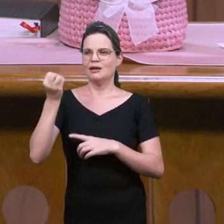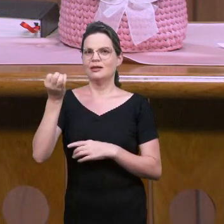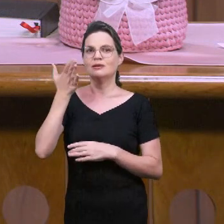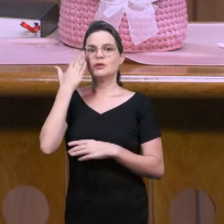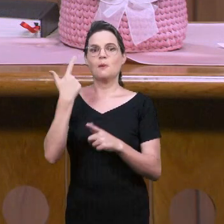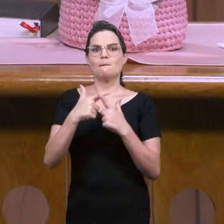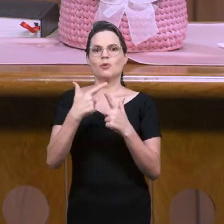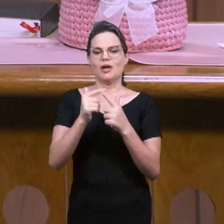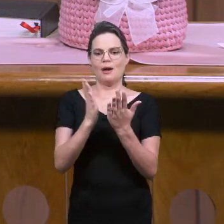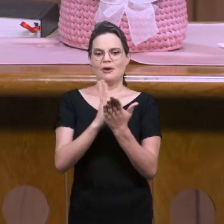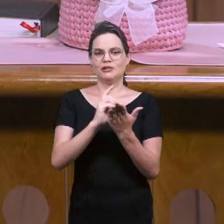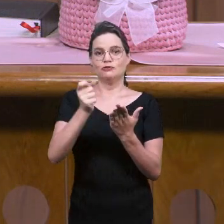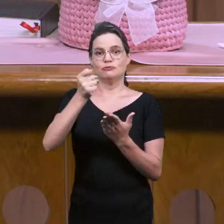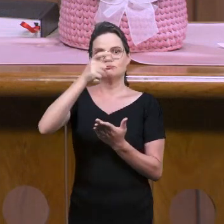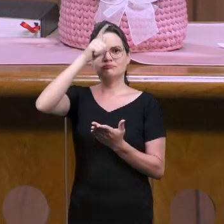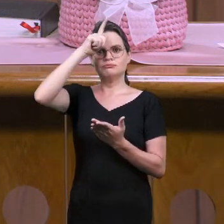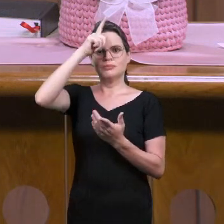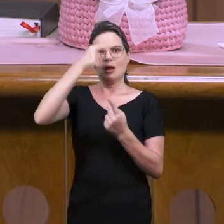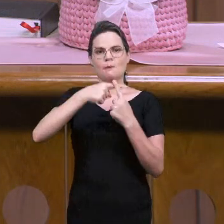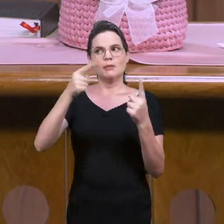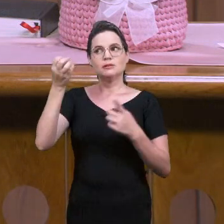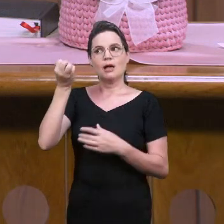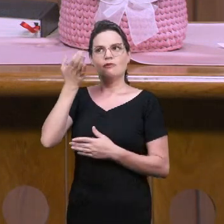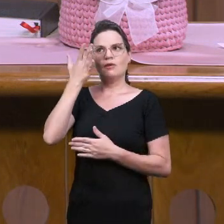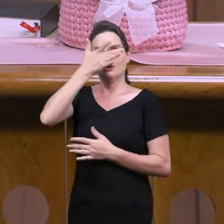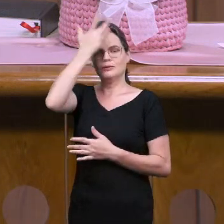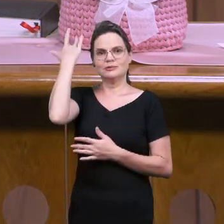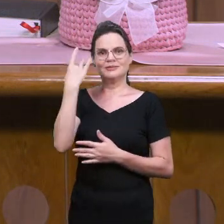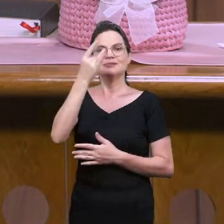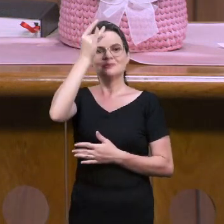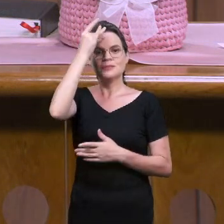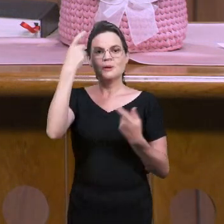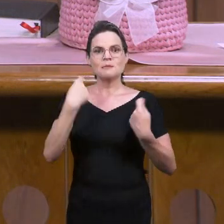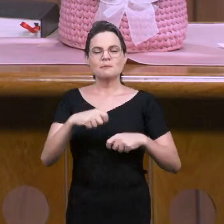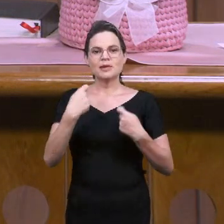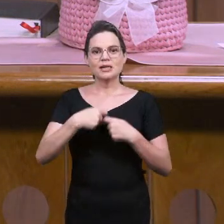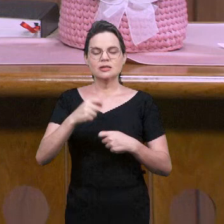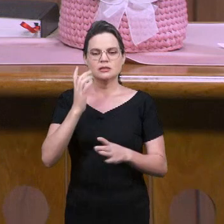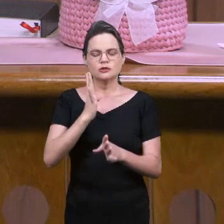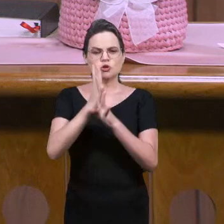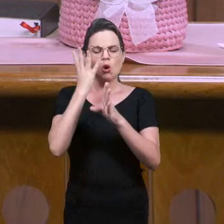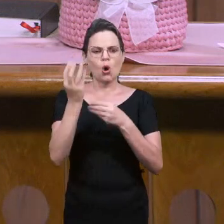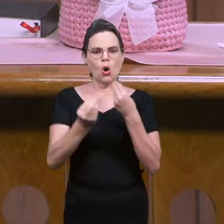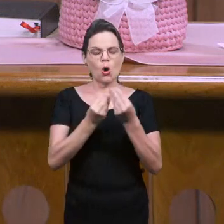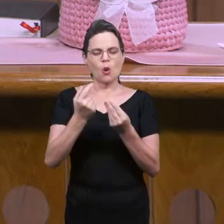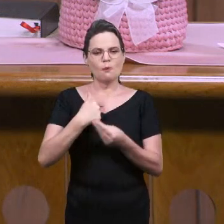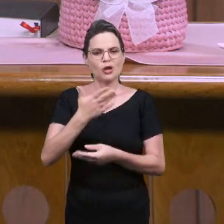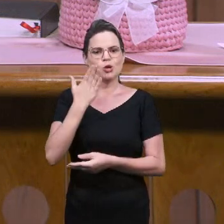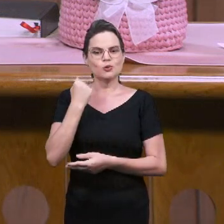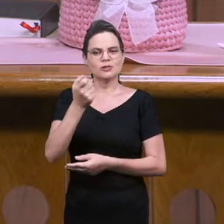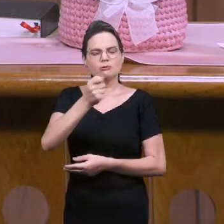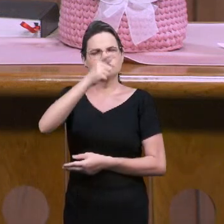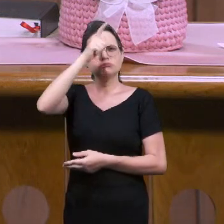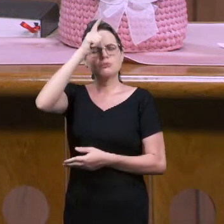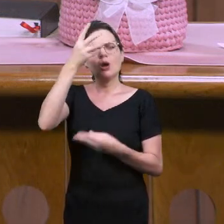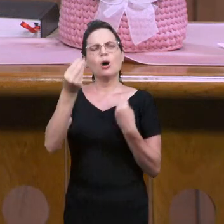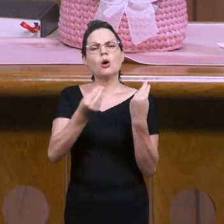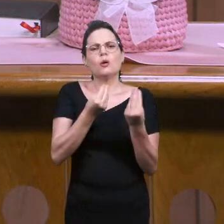parce que la parole est inspirée. Mais ce qui importe, c'est de découvrir où se trouve l'inspiration.